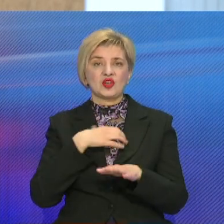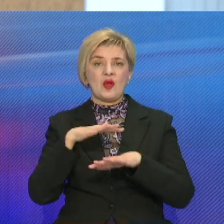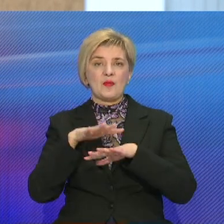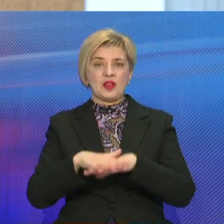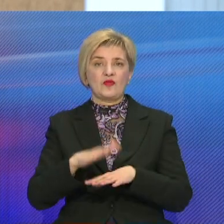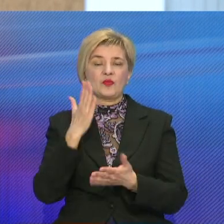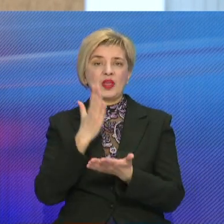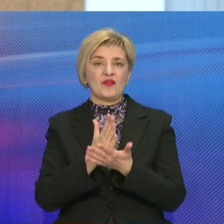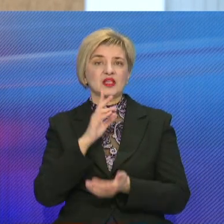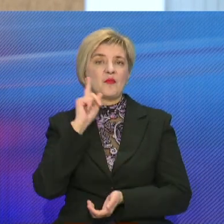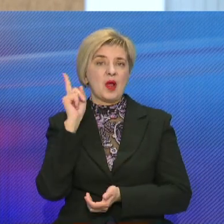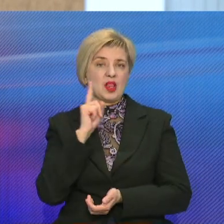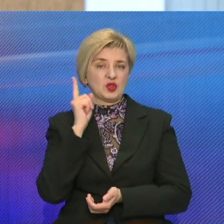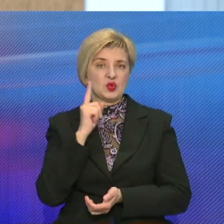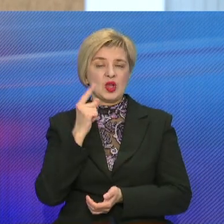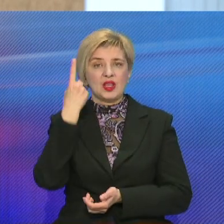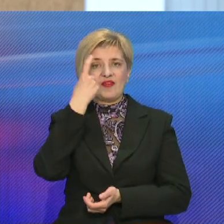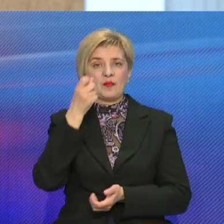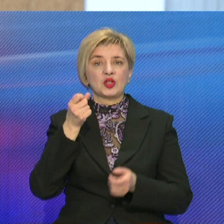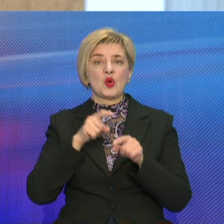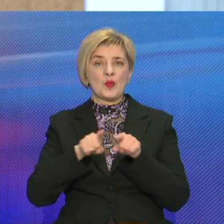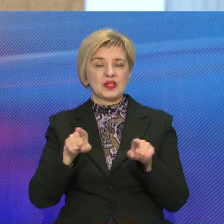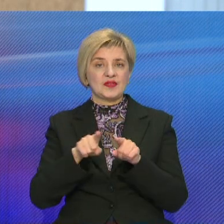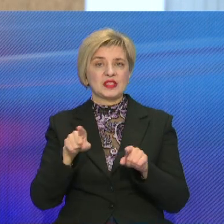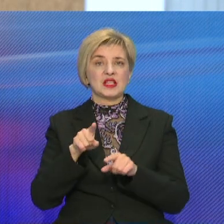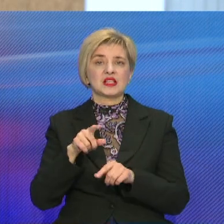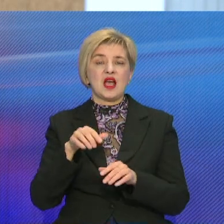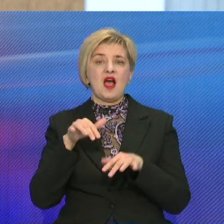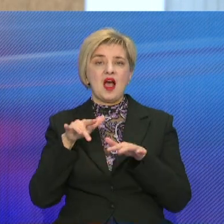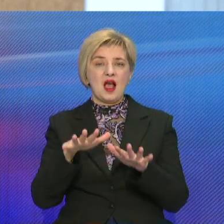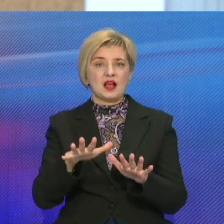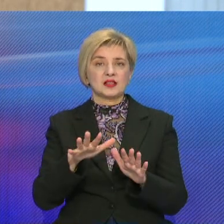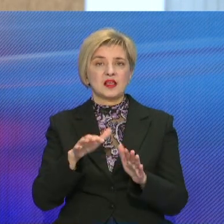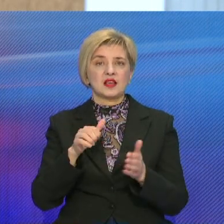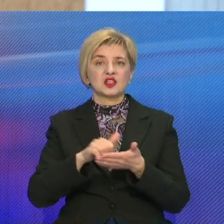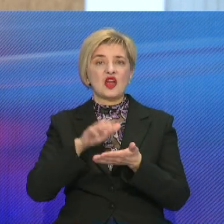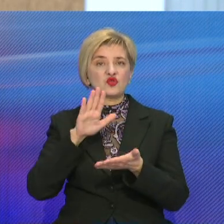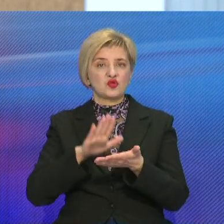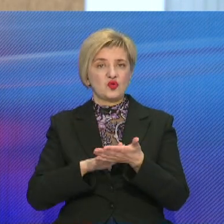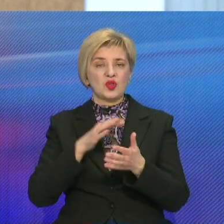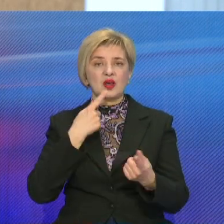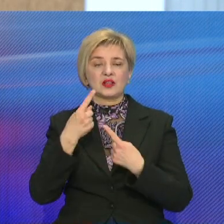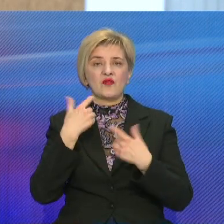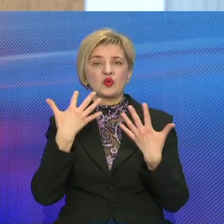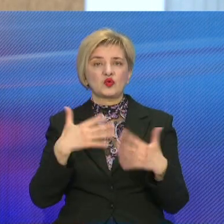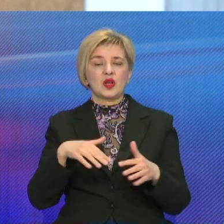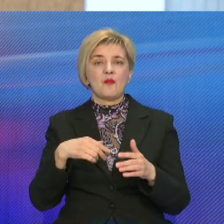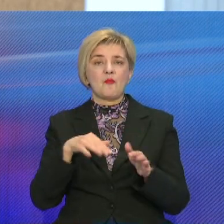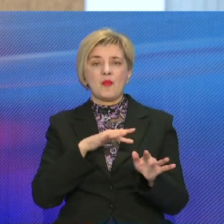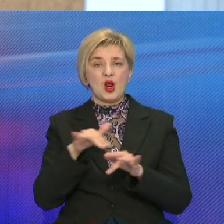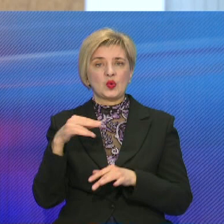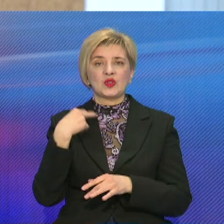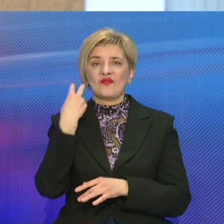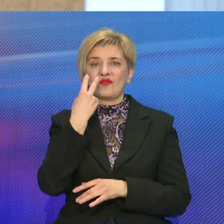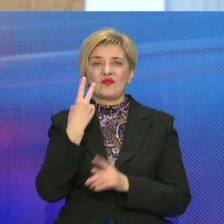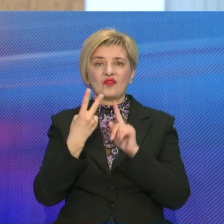наша молодежь. Информационно-просветительская акция «Зачетный разговор» уже проходит второй месяц, и хочется